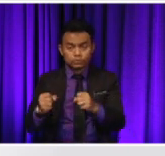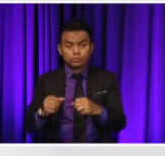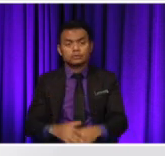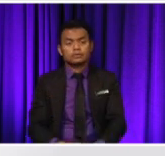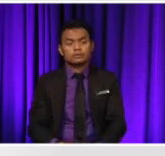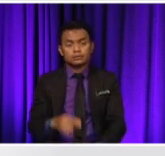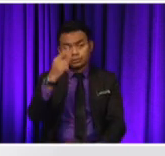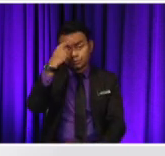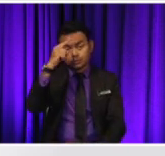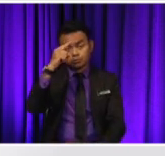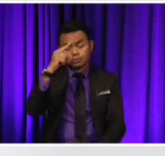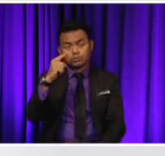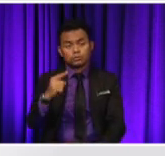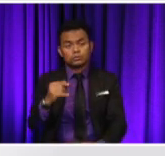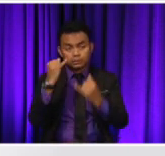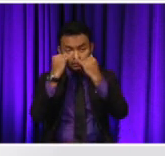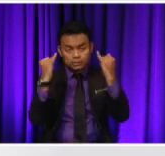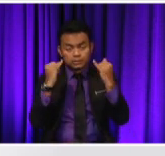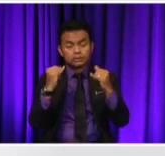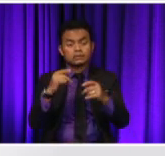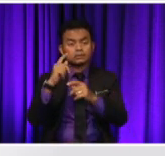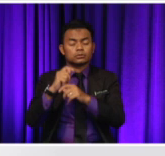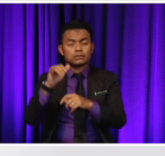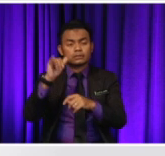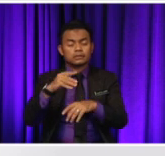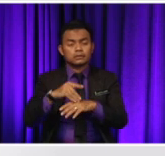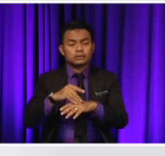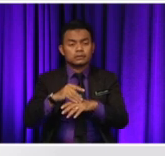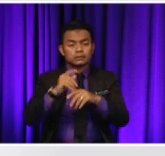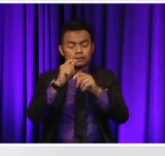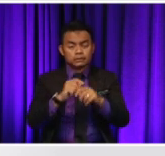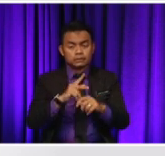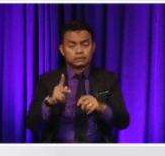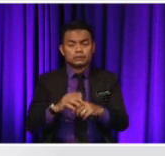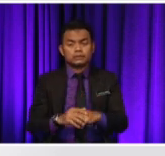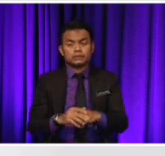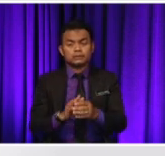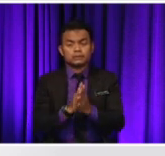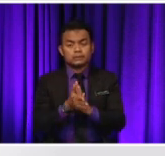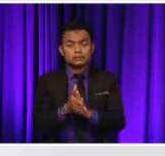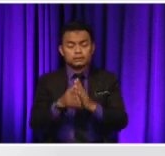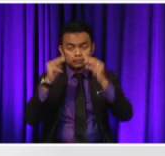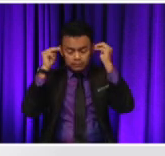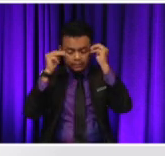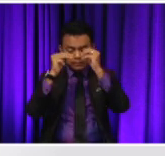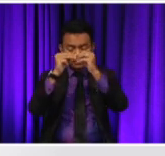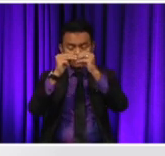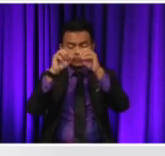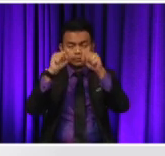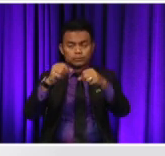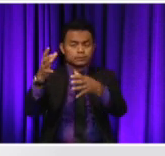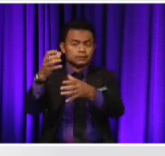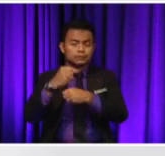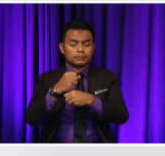menjelaskan tugas yang telah ditetapkan supaya Matraman organisasi dapat dicapai contohnya activity